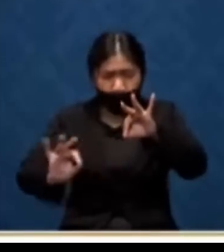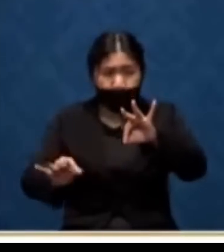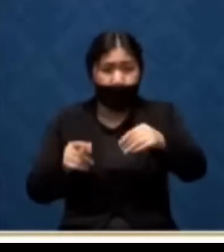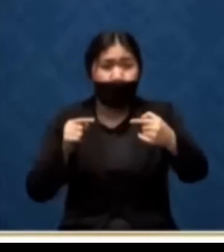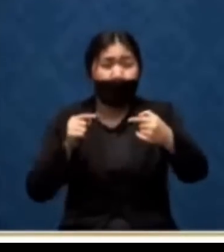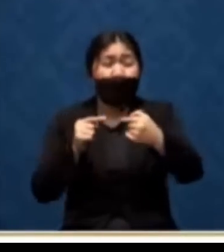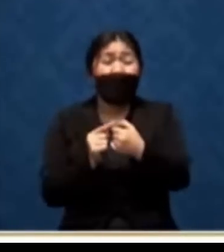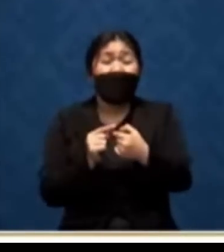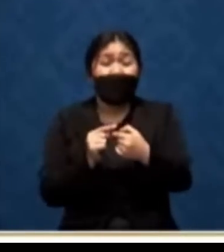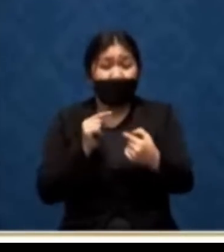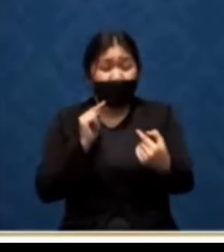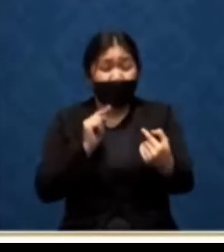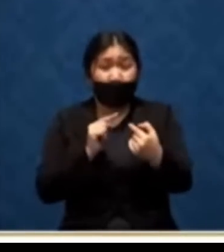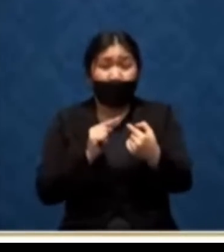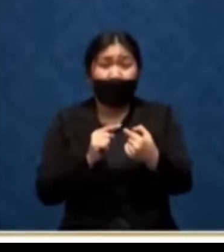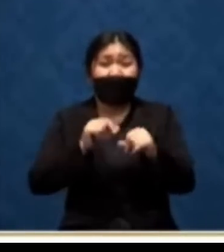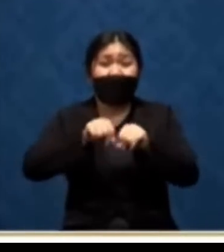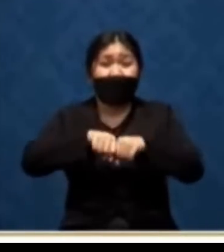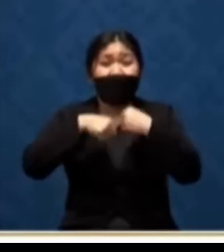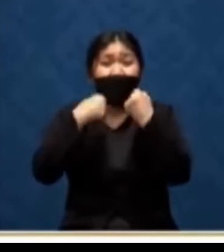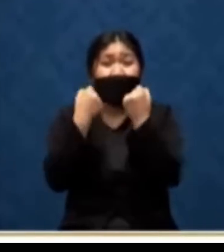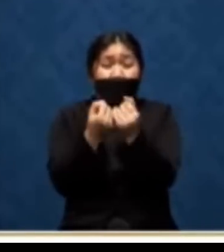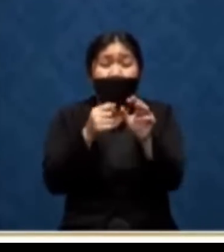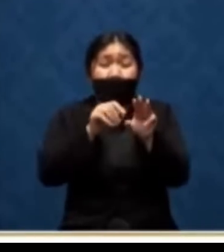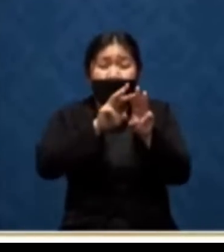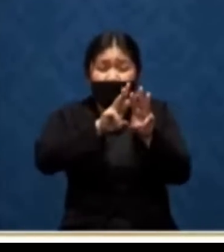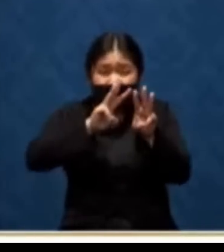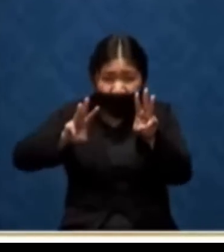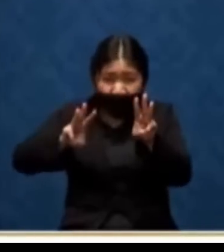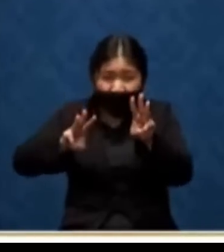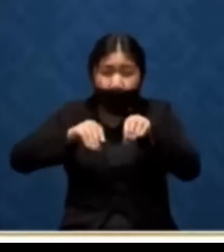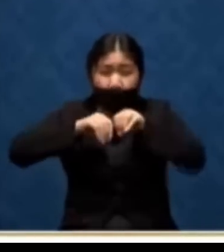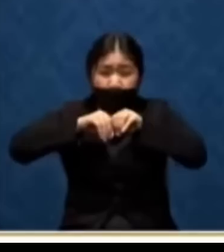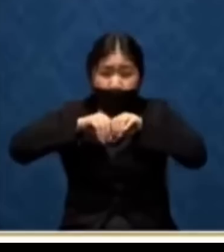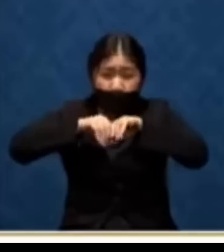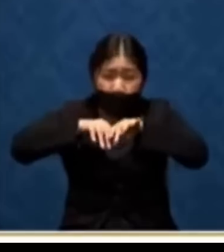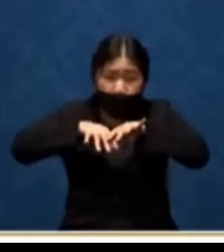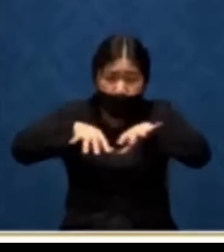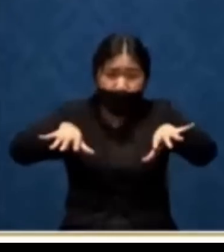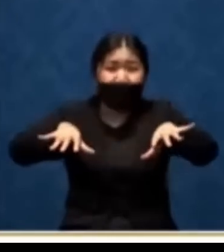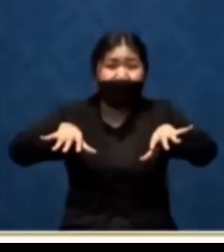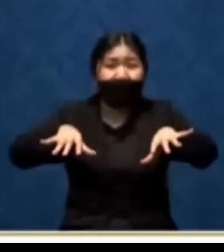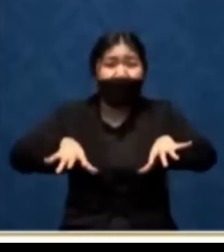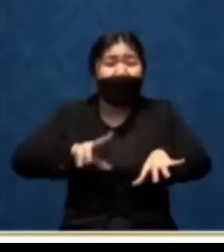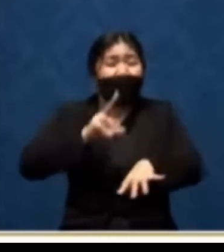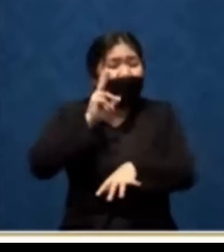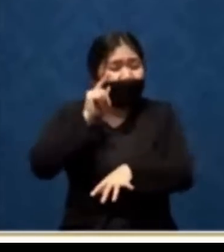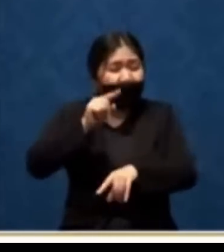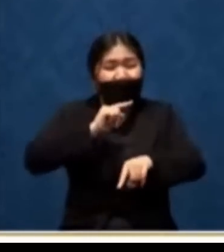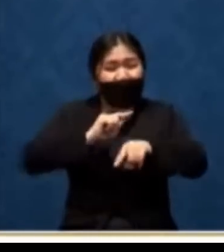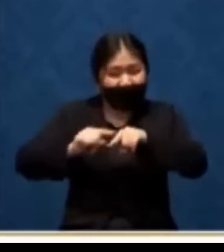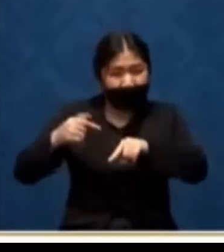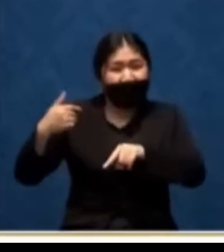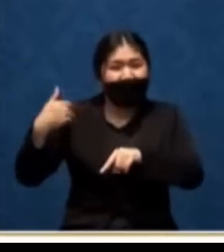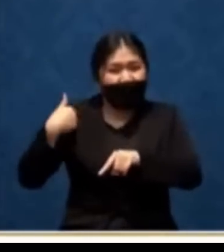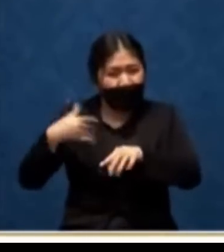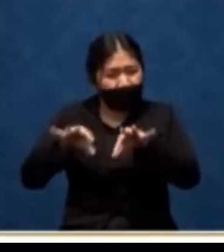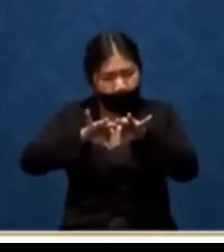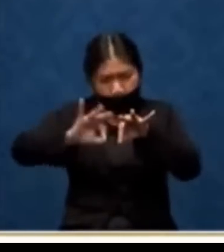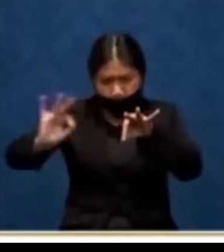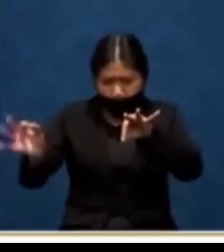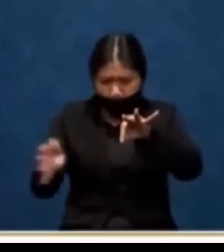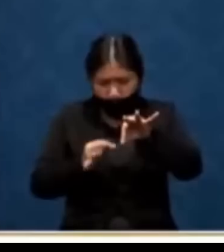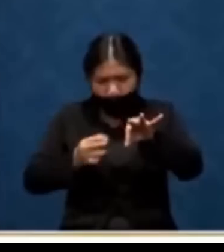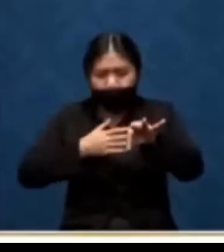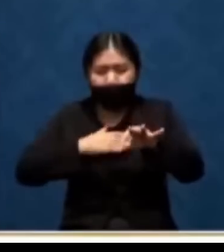ของสมาคมและเผยแพร่ไปตามเว็บข่าวต่างๆเนื้อหาโดยมากก็ไปในทางอวย